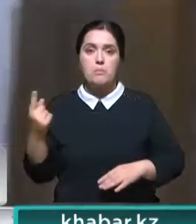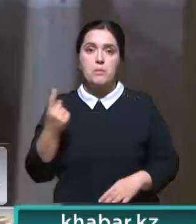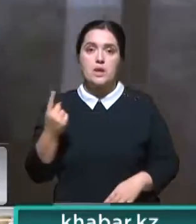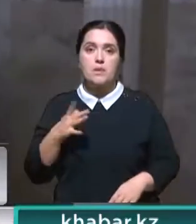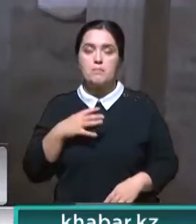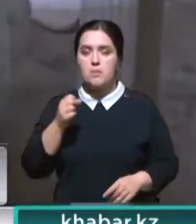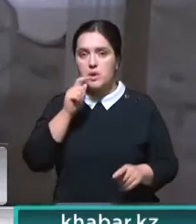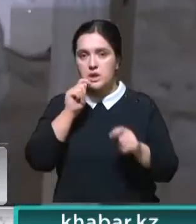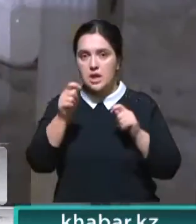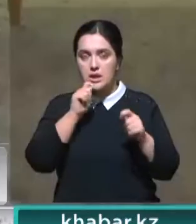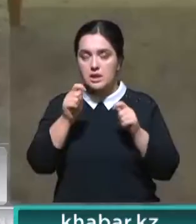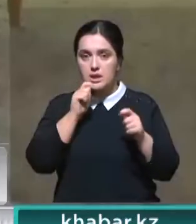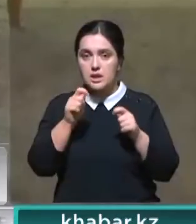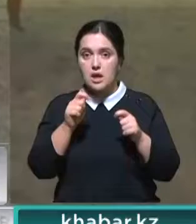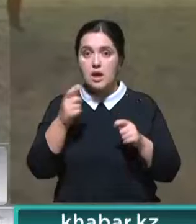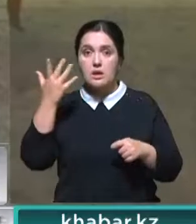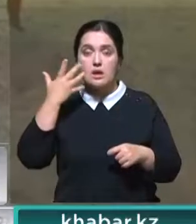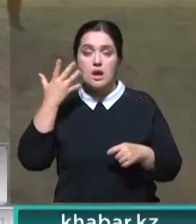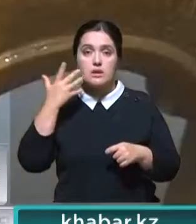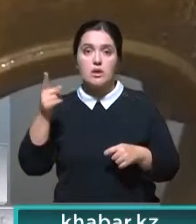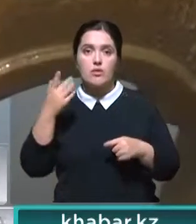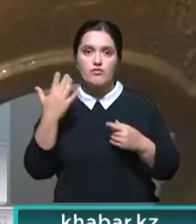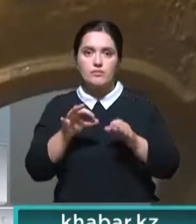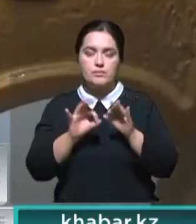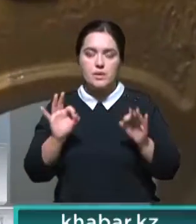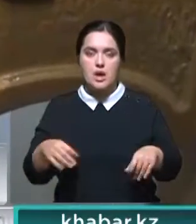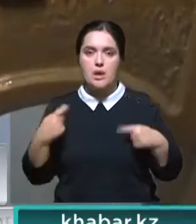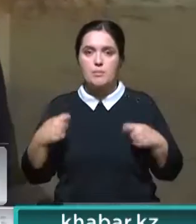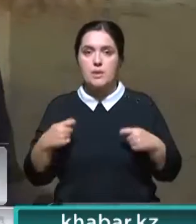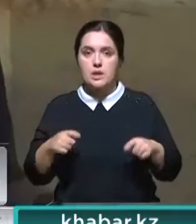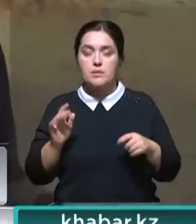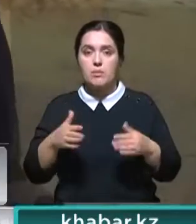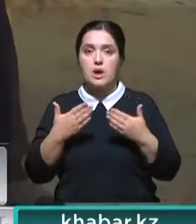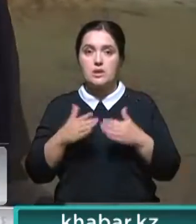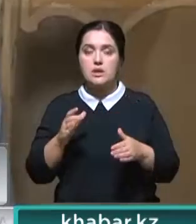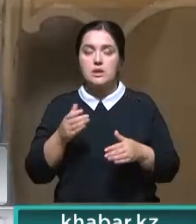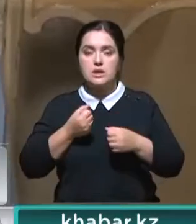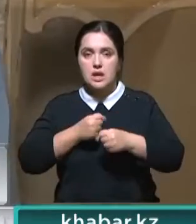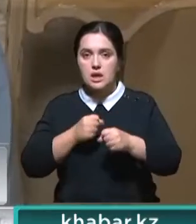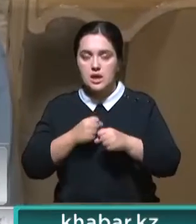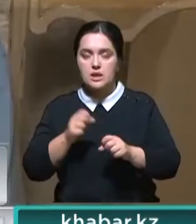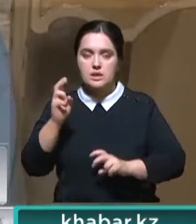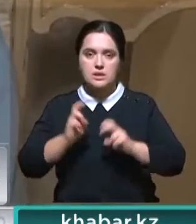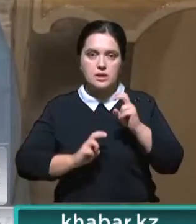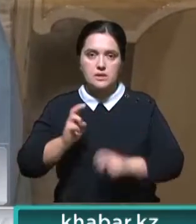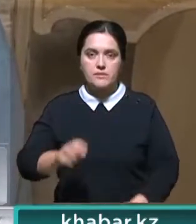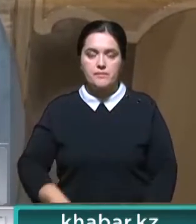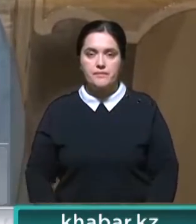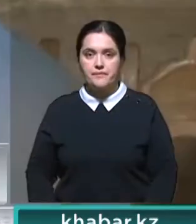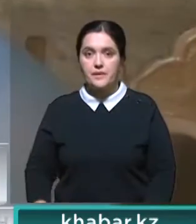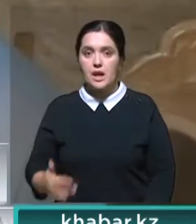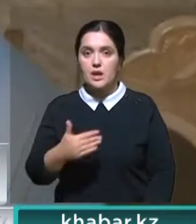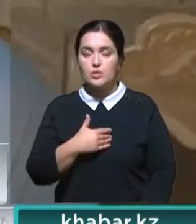просто дарил, вспоминает сельчанин. Когда отточил мастерство, начал продавать. А затем открыл и столярный цех. Хочу